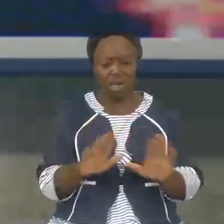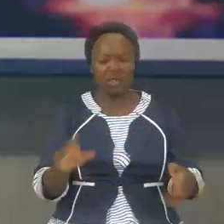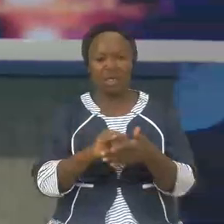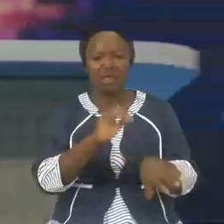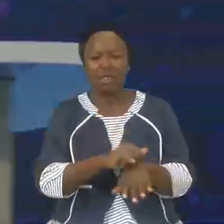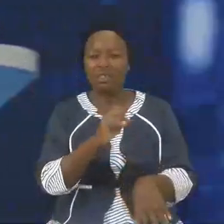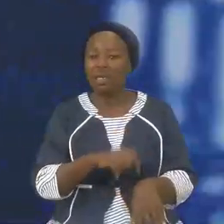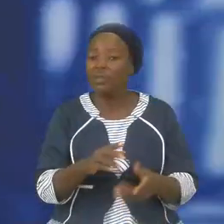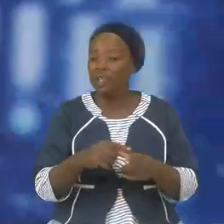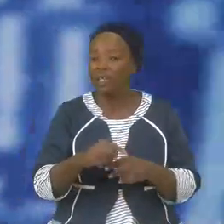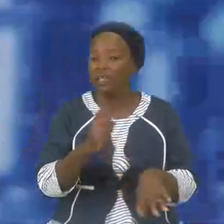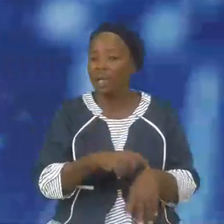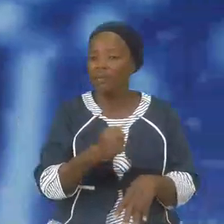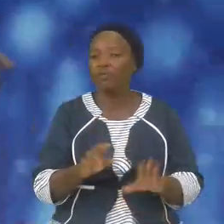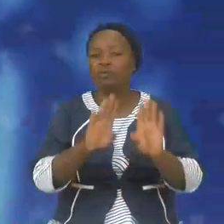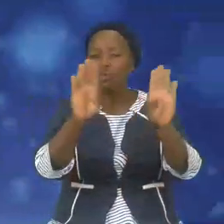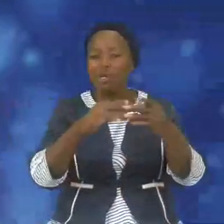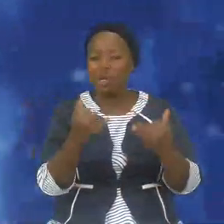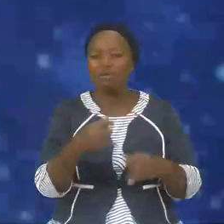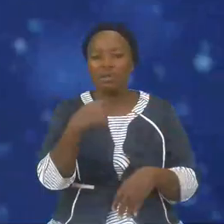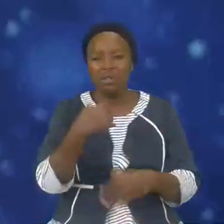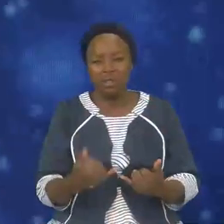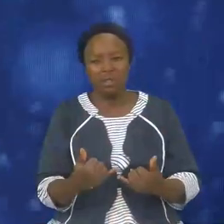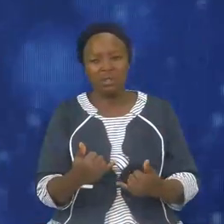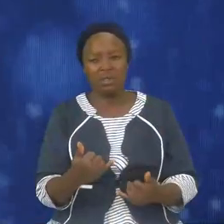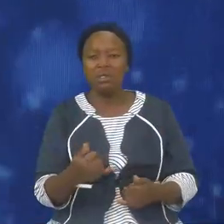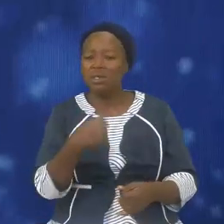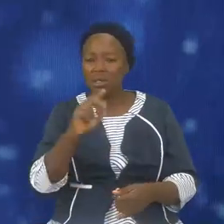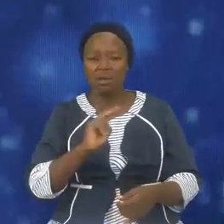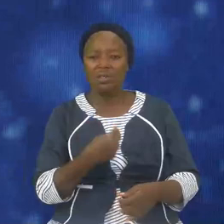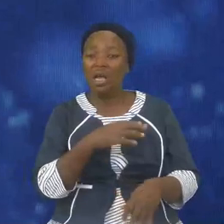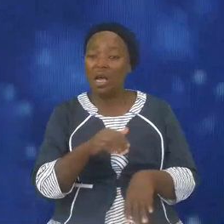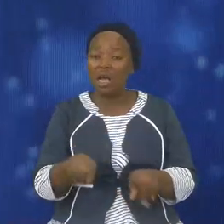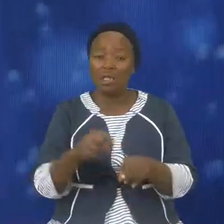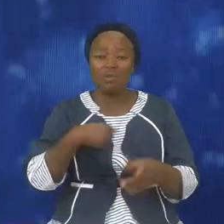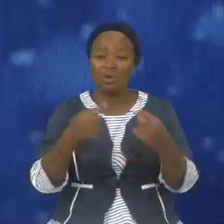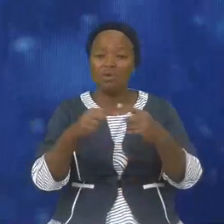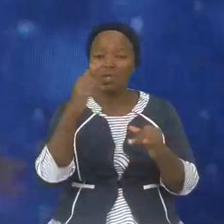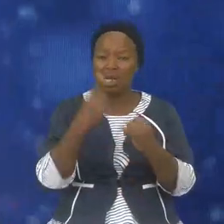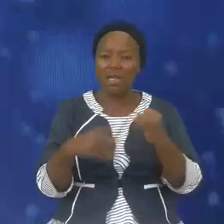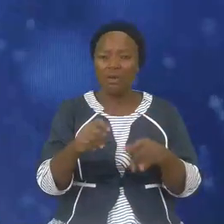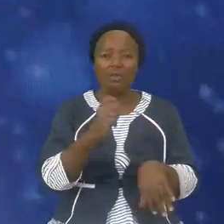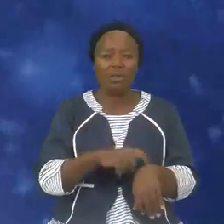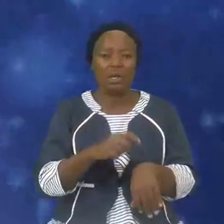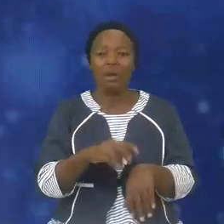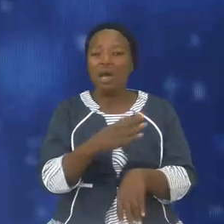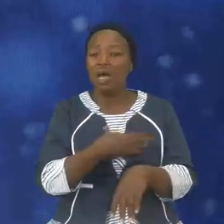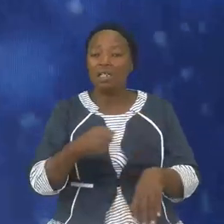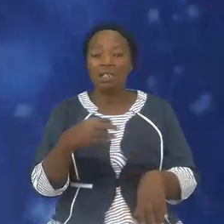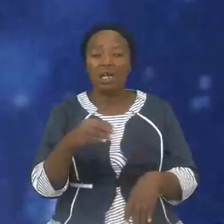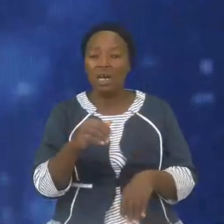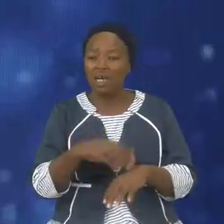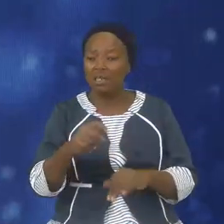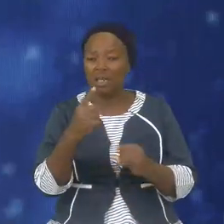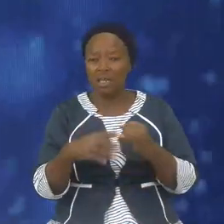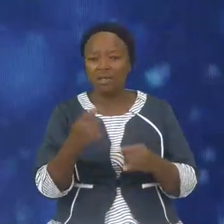temps de détresse. Et puis maintenant, il dit, comme nous sommes parvenus à la fin des âges, à la fin de